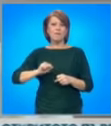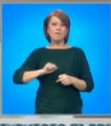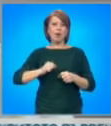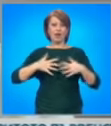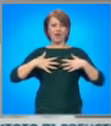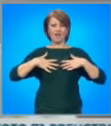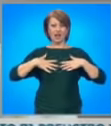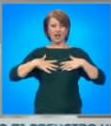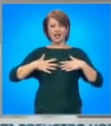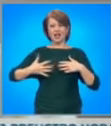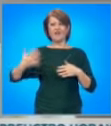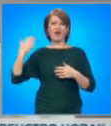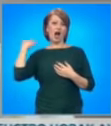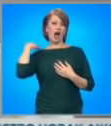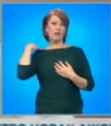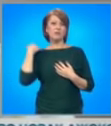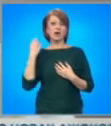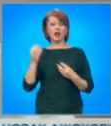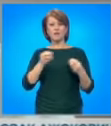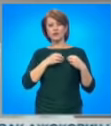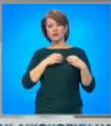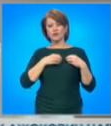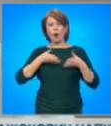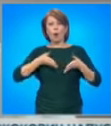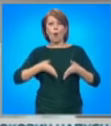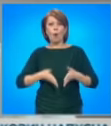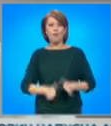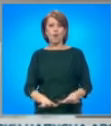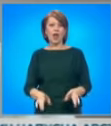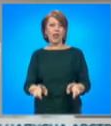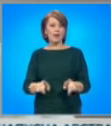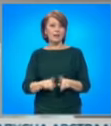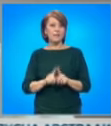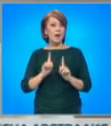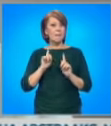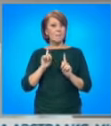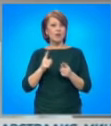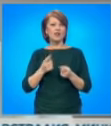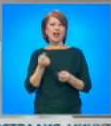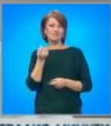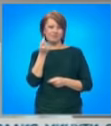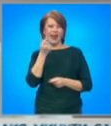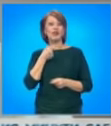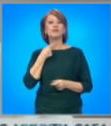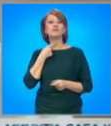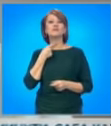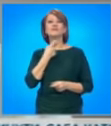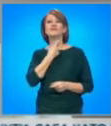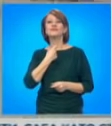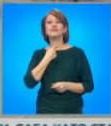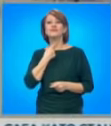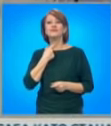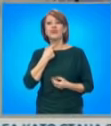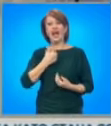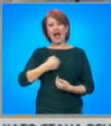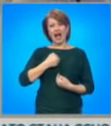гърдите, чувстват се много уморени, изтощени, може леко да ги драска гърлото, да имат лека